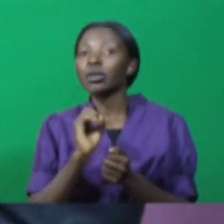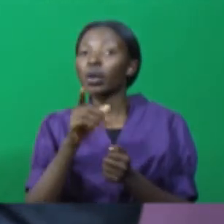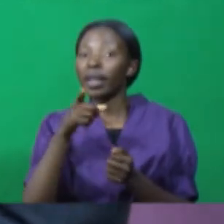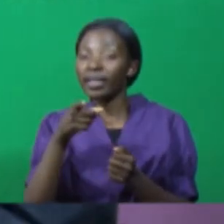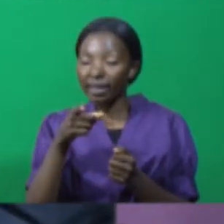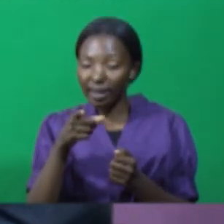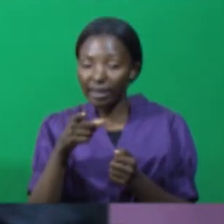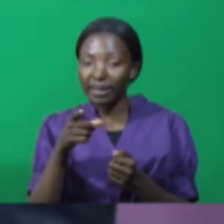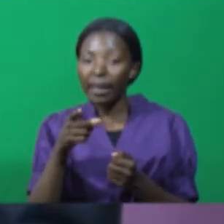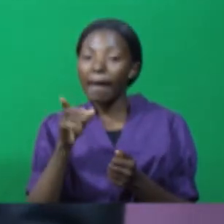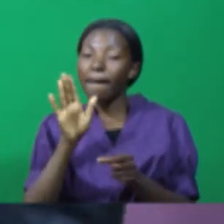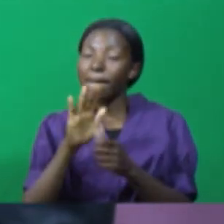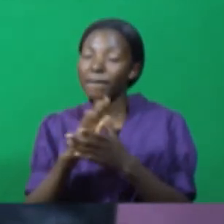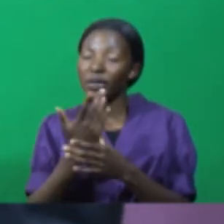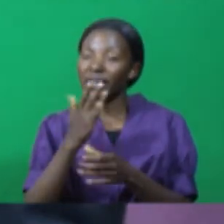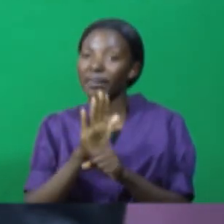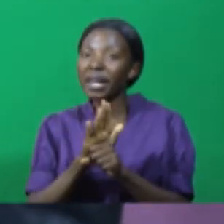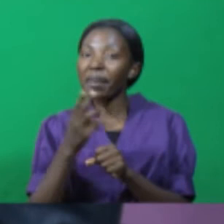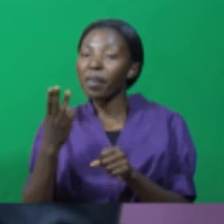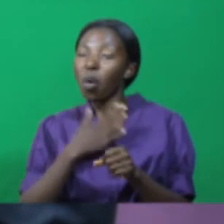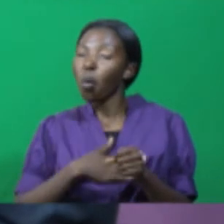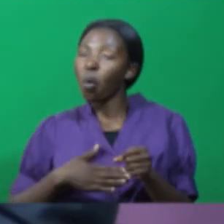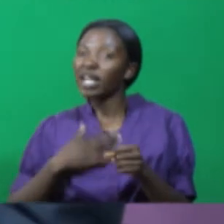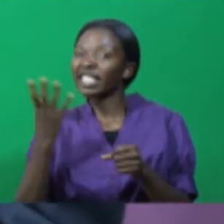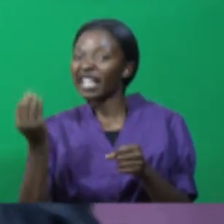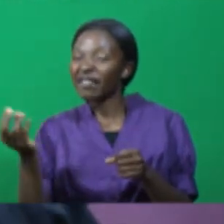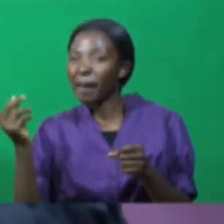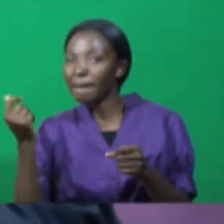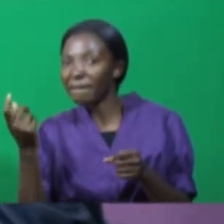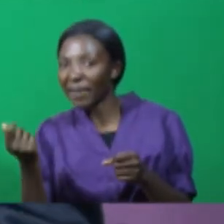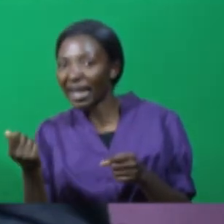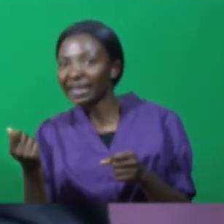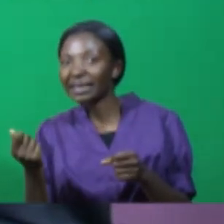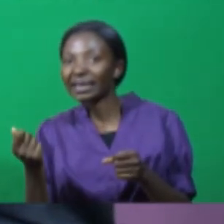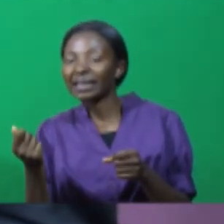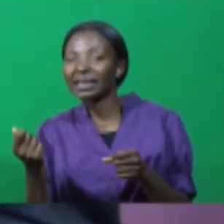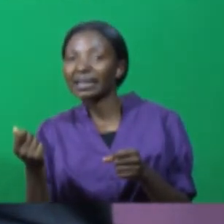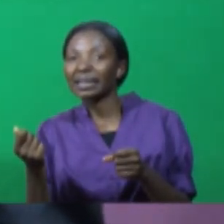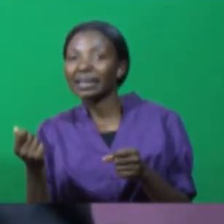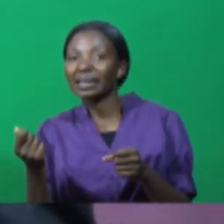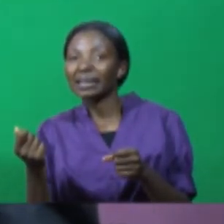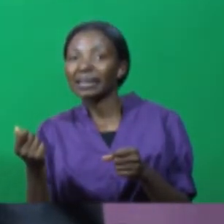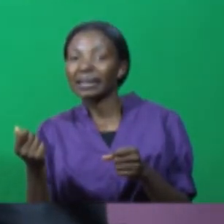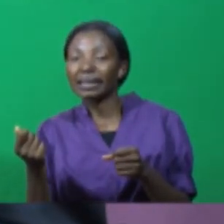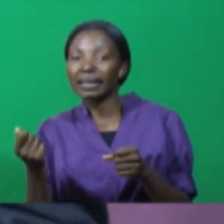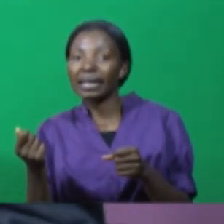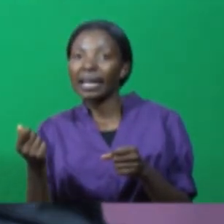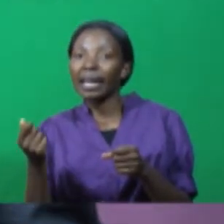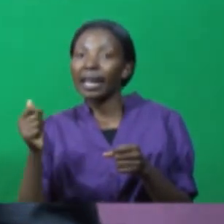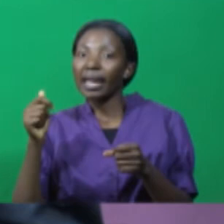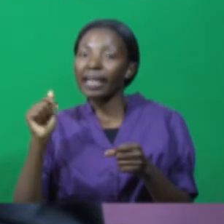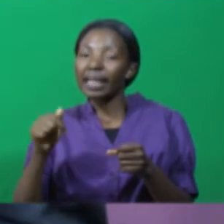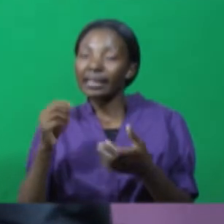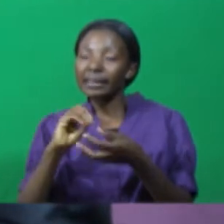vanhu vanzwe nekujandaidzwa vachifamba kwese vachitsvaga zvinhu because munhu anenge aida mazuva ano anoriti gap anda